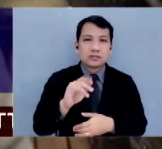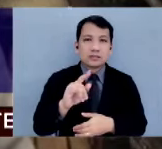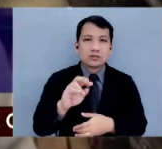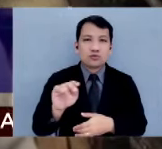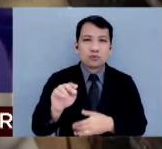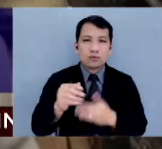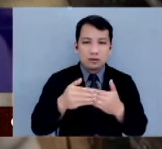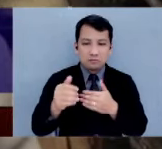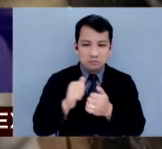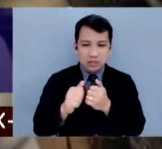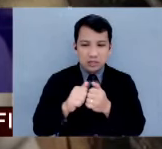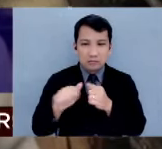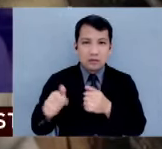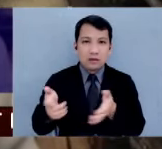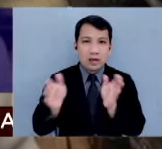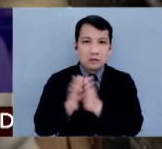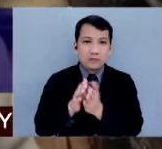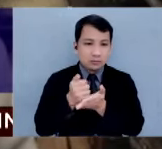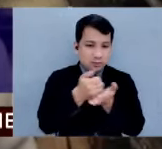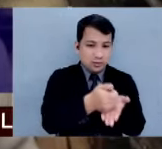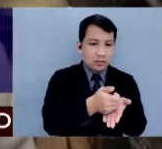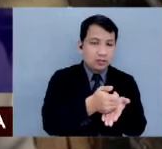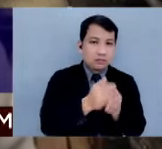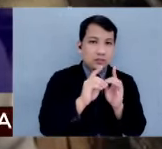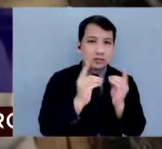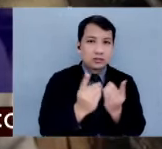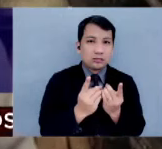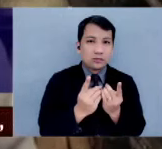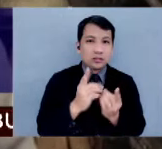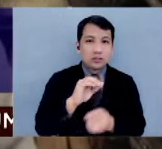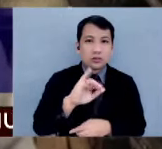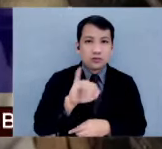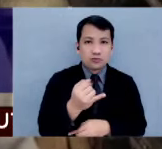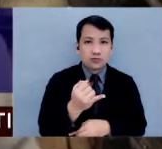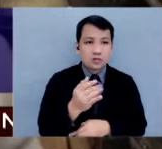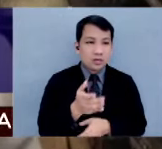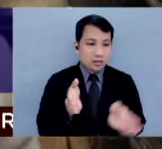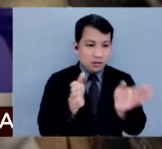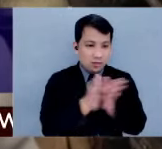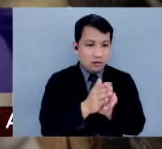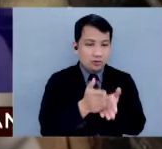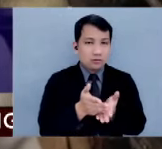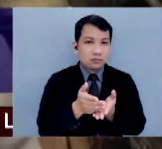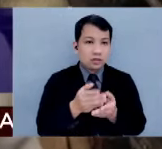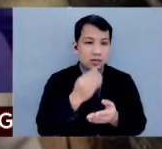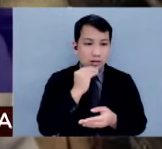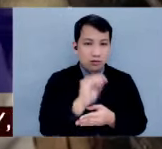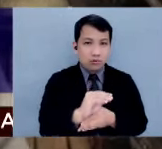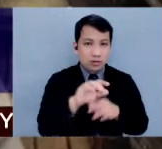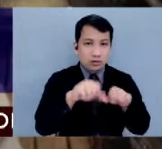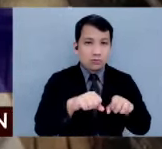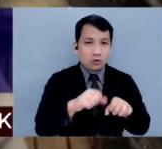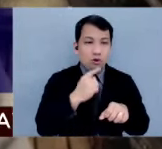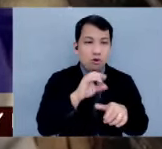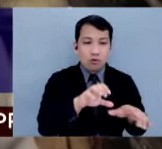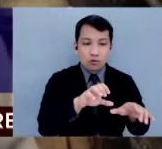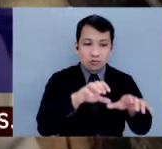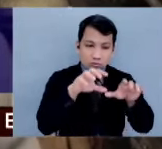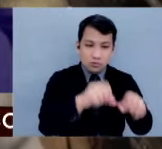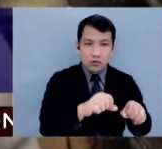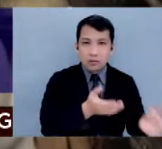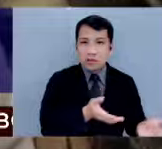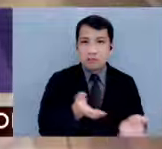ay hihingi sila ng tulong sa ating Department of Justice upang i-serve ang warrant or i-extradite at ipadala sa Amerika